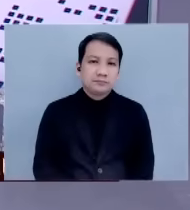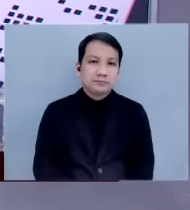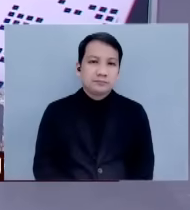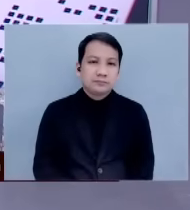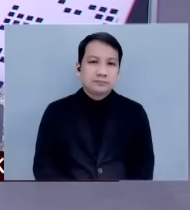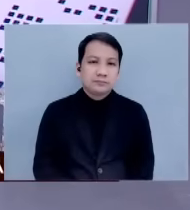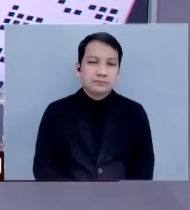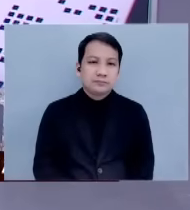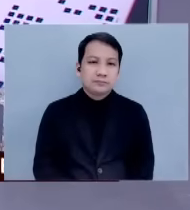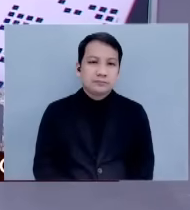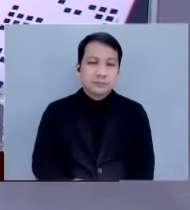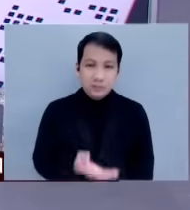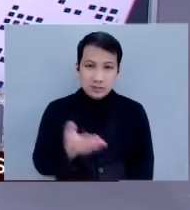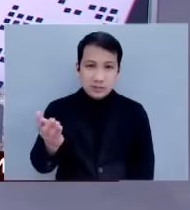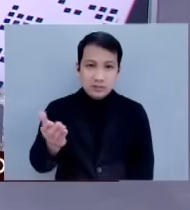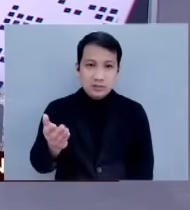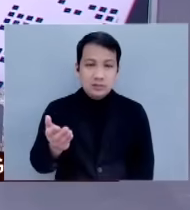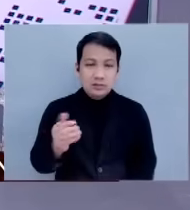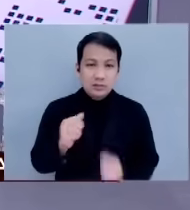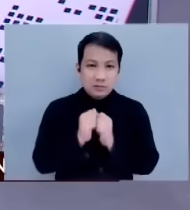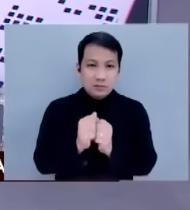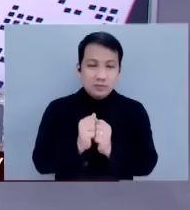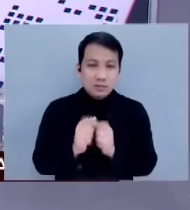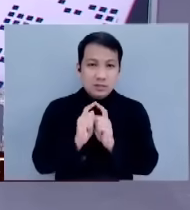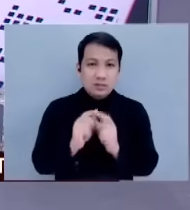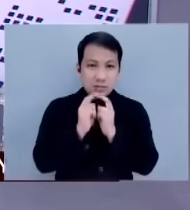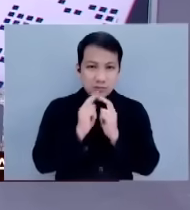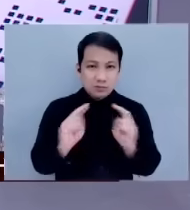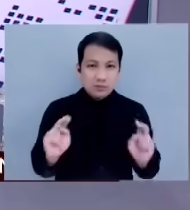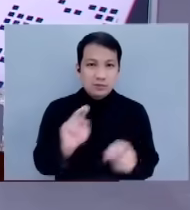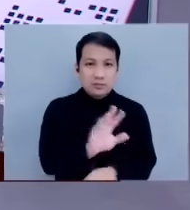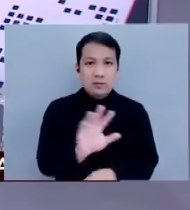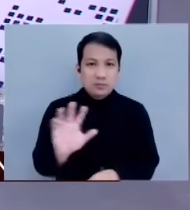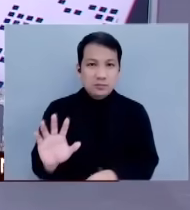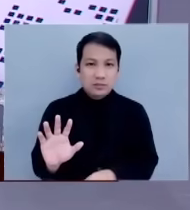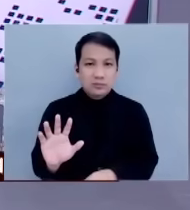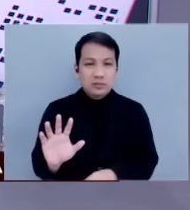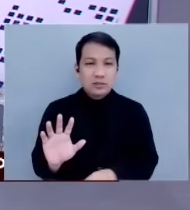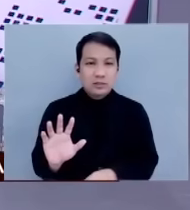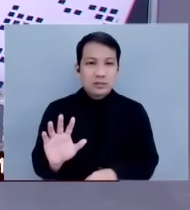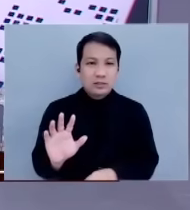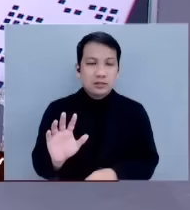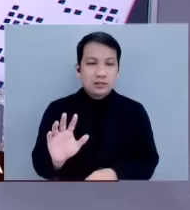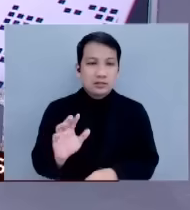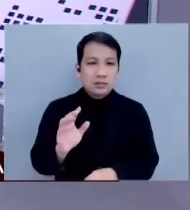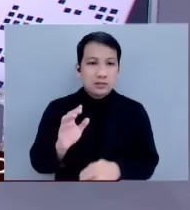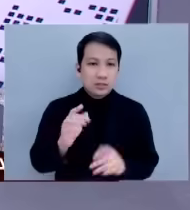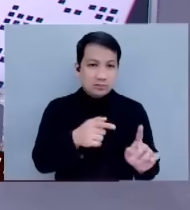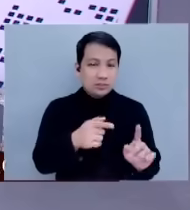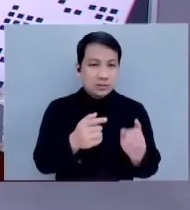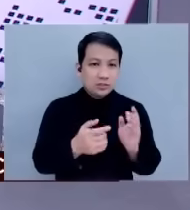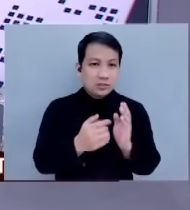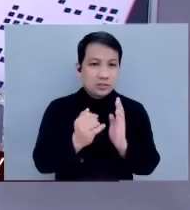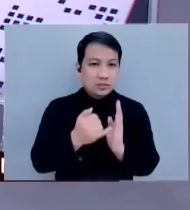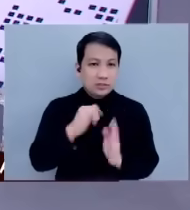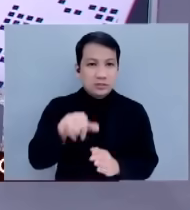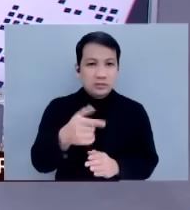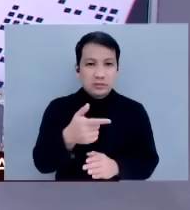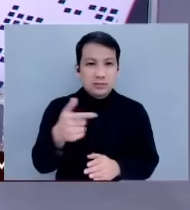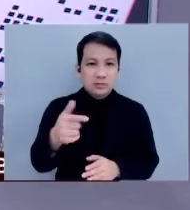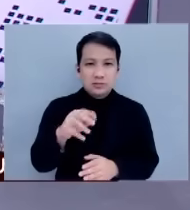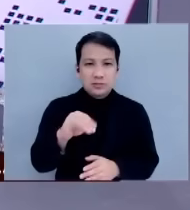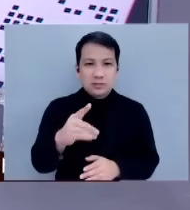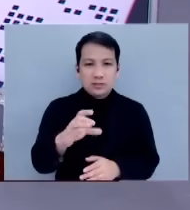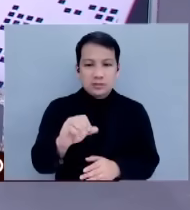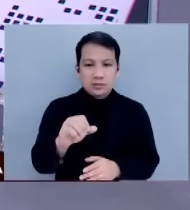Mga kapatid, malapit natin makasama sa pagbabalita sa Frontline ng Batikang Journal na si Jiggy Manikad. Pero ngayon pa lang, marami ng